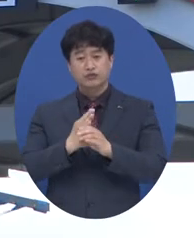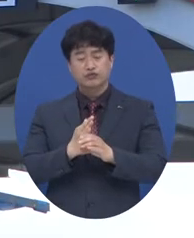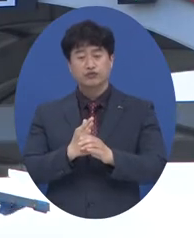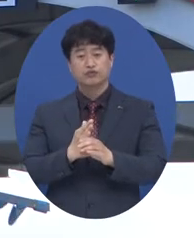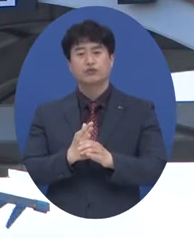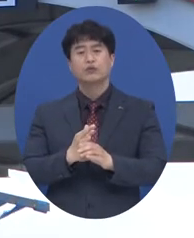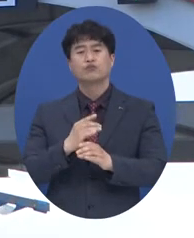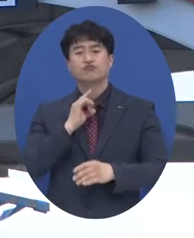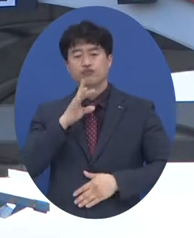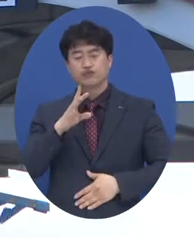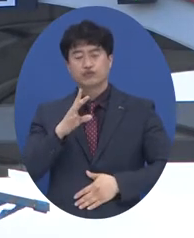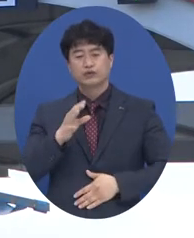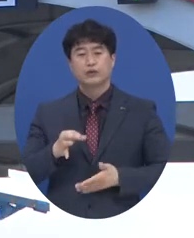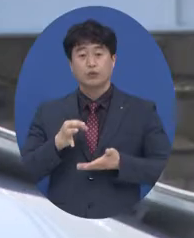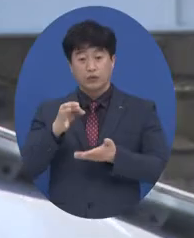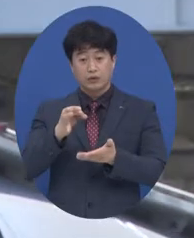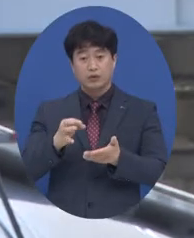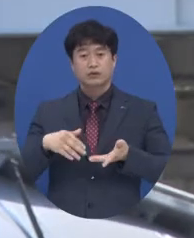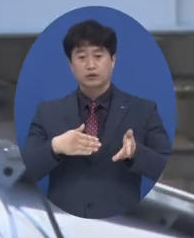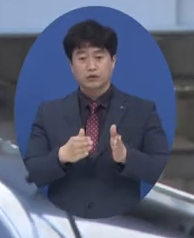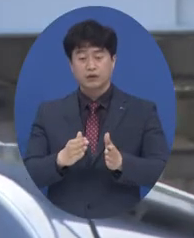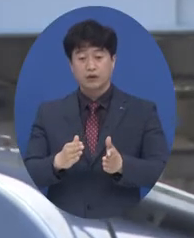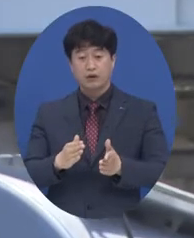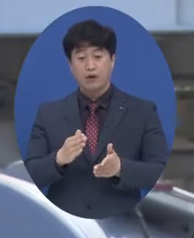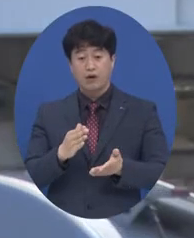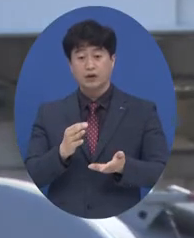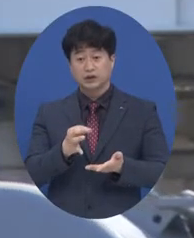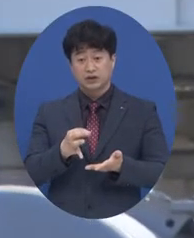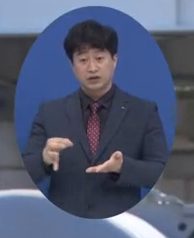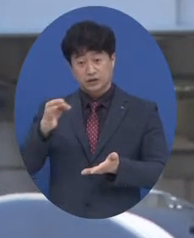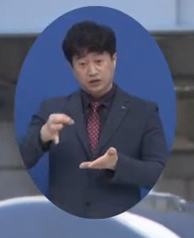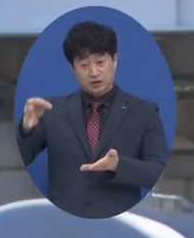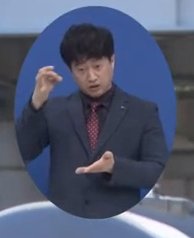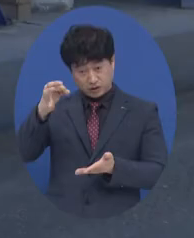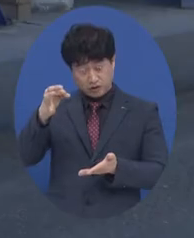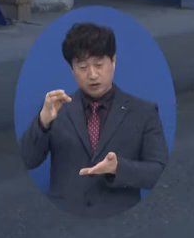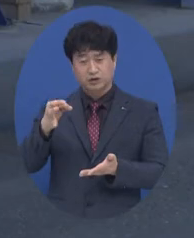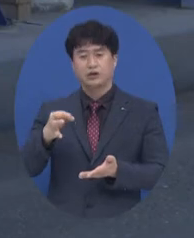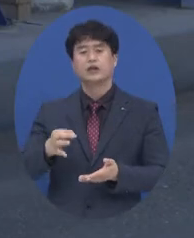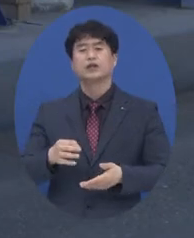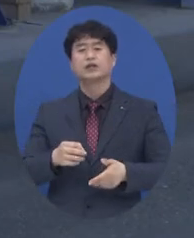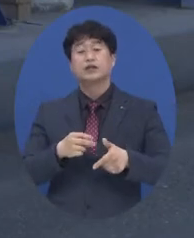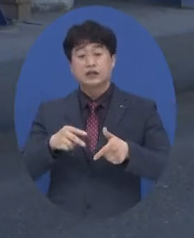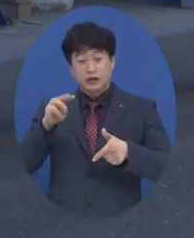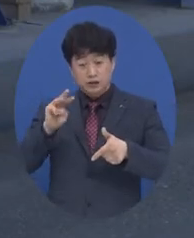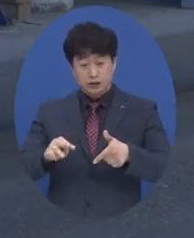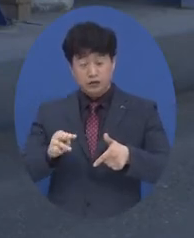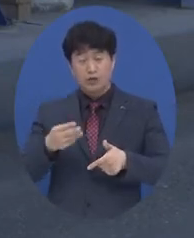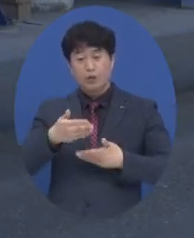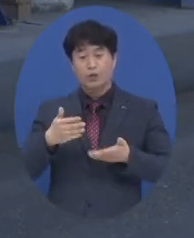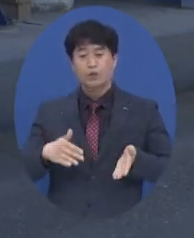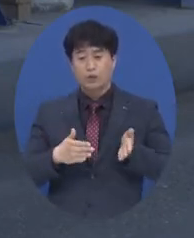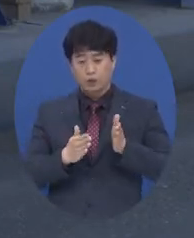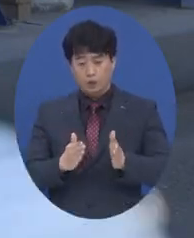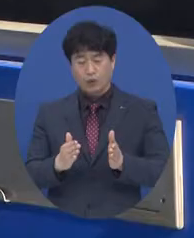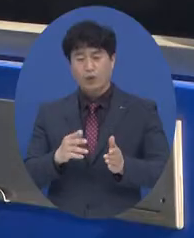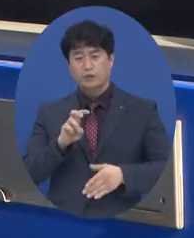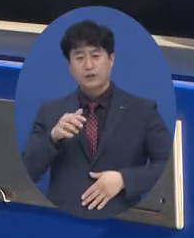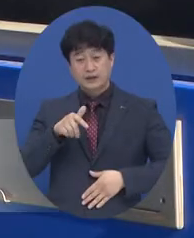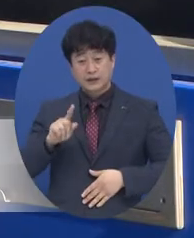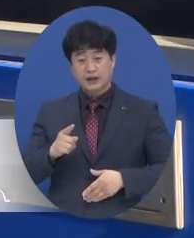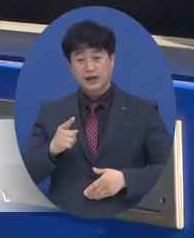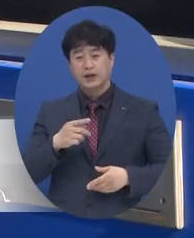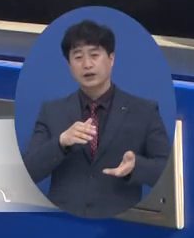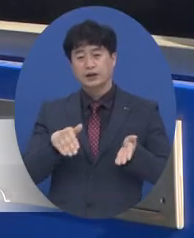유료도로로 승용차 통행료가 두 차례에 걸쳐 인상되면서 인천국제공항 고속도로를 비롯한 주요 민자도로에